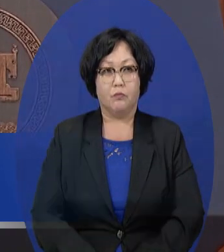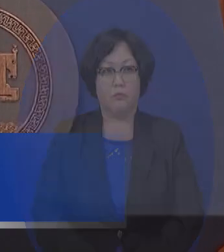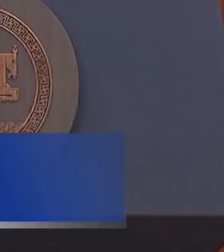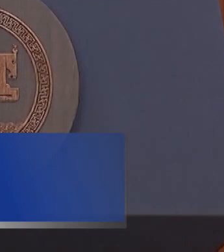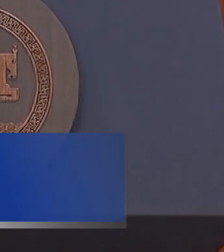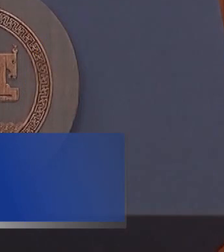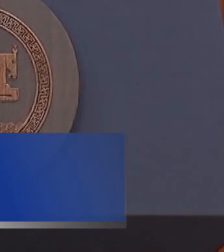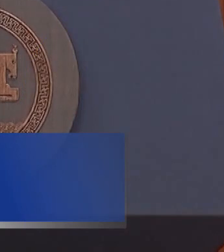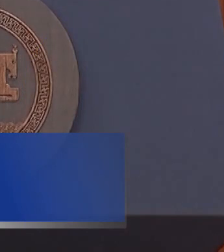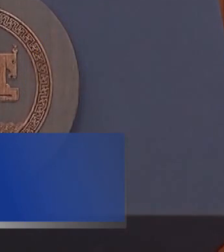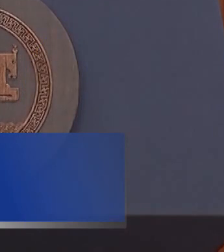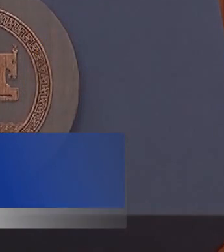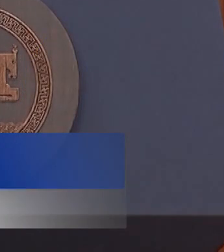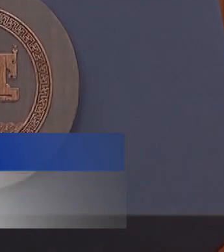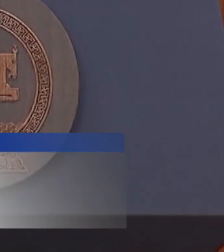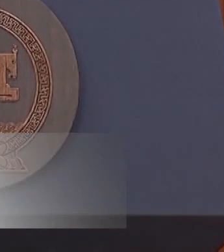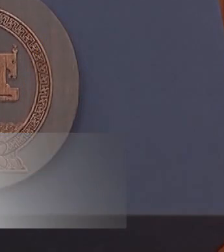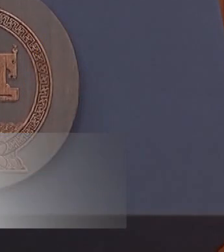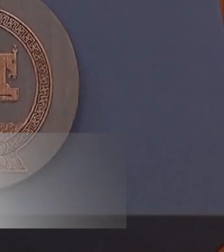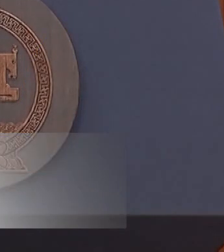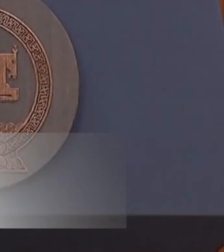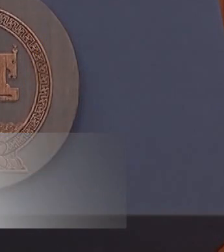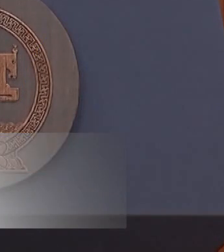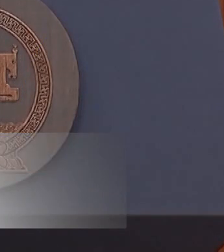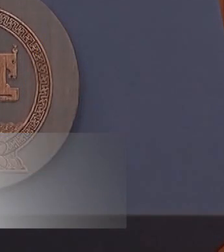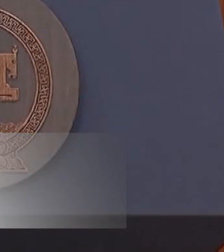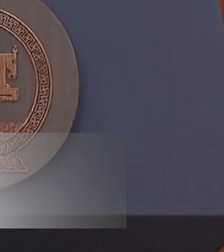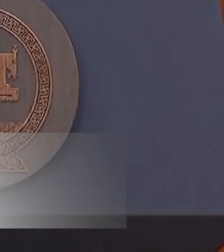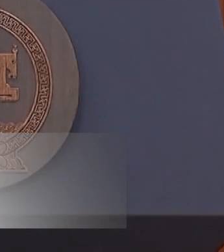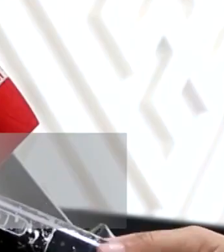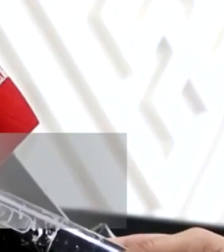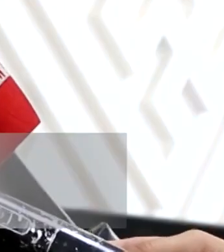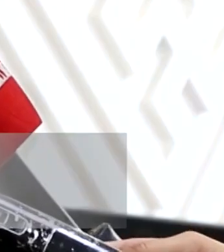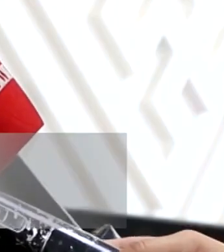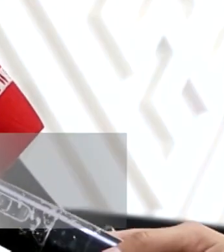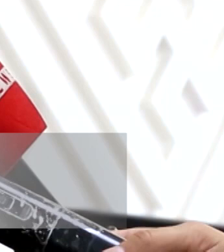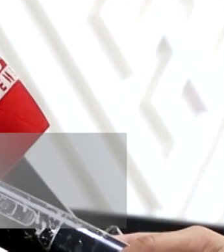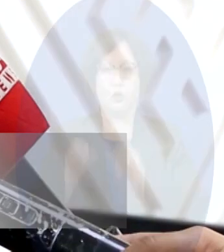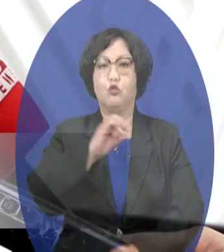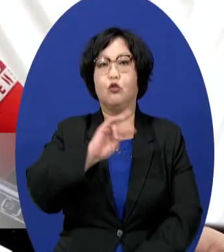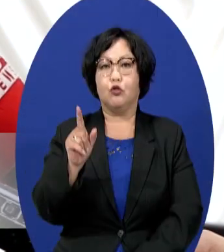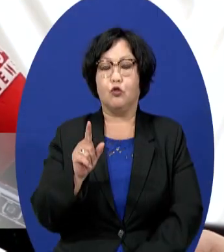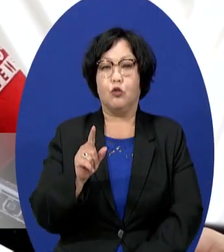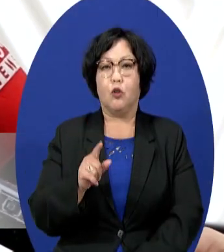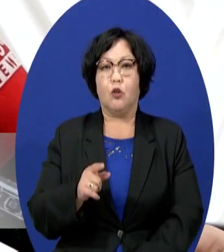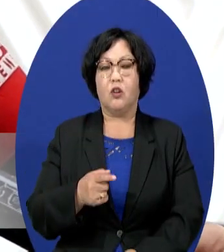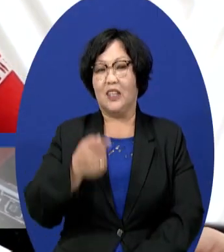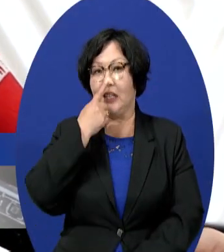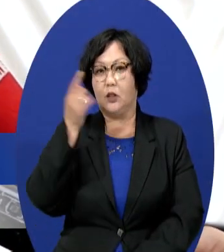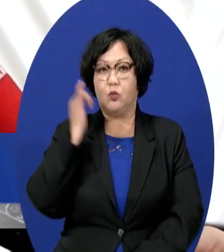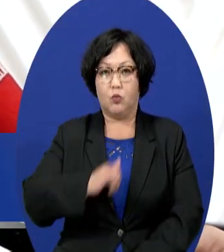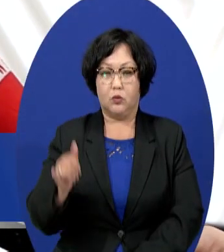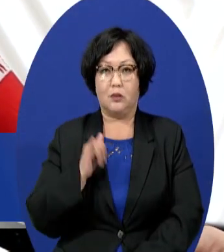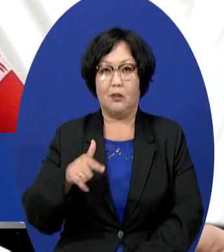боломж байна гэж харж байгаа. За, ургац хураалтын эцсийн баланс харахаар энэ дүн маань нэгтгэж гарна. Ерөнхийдөө бол урд хил дээр ерөнхийдөө